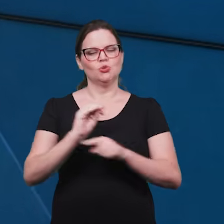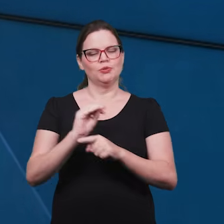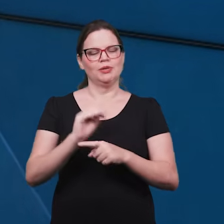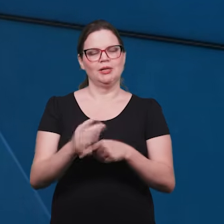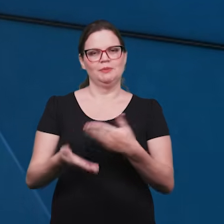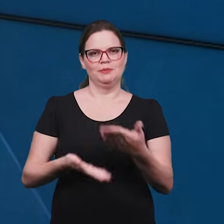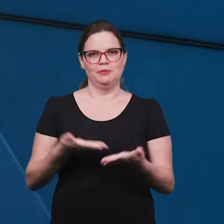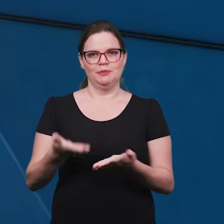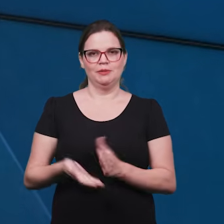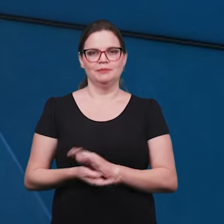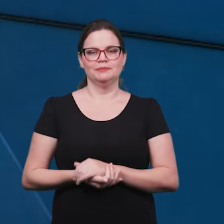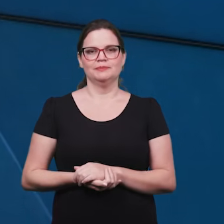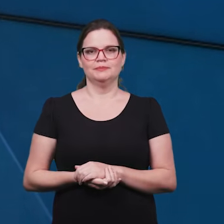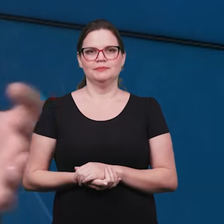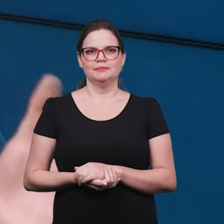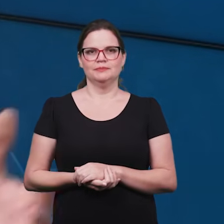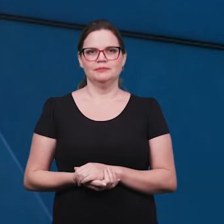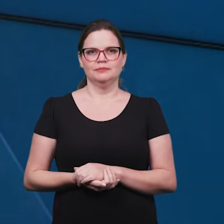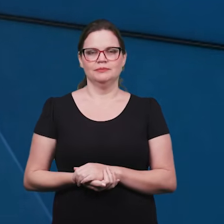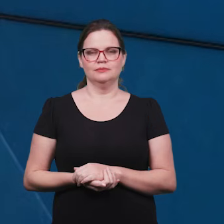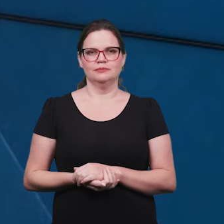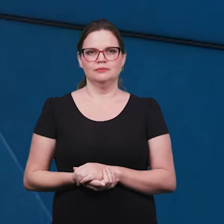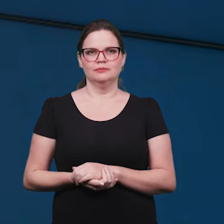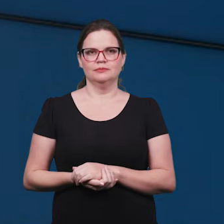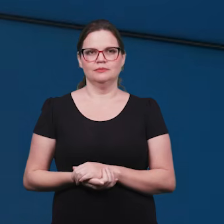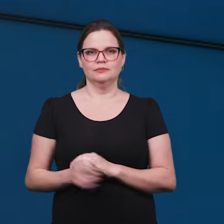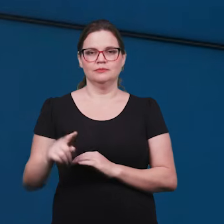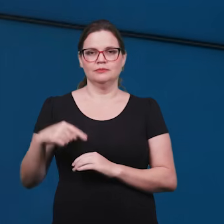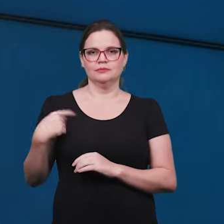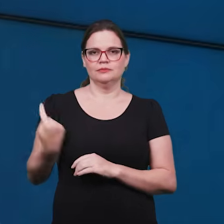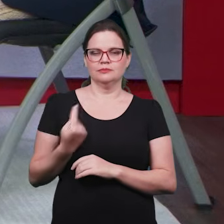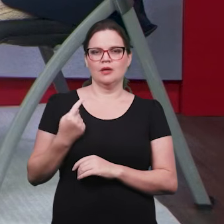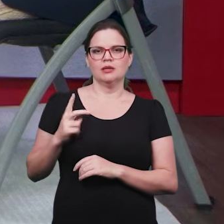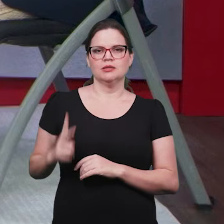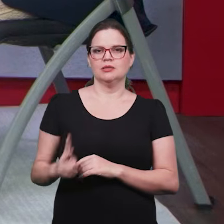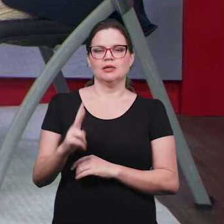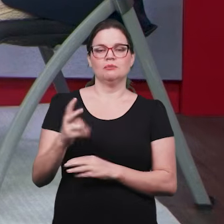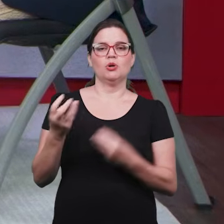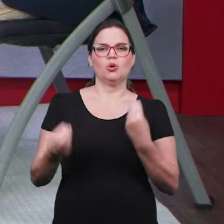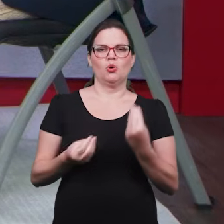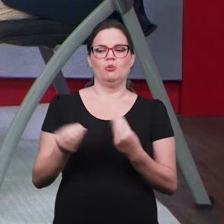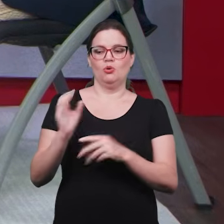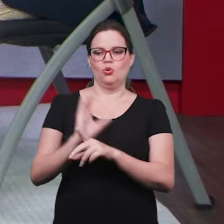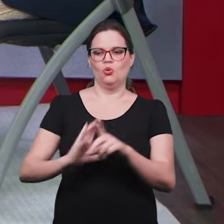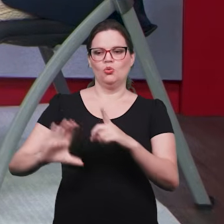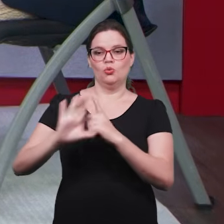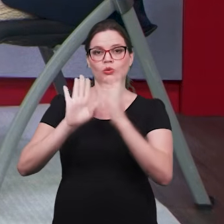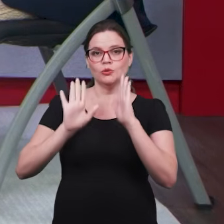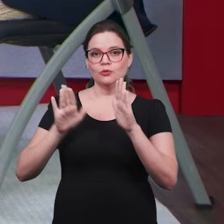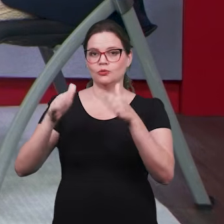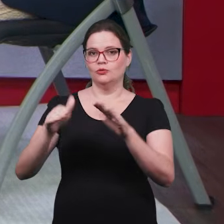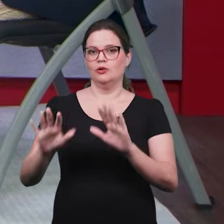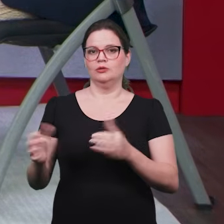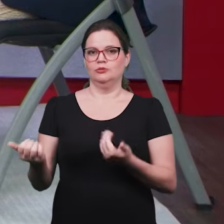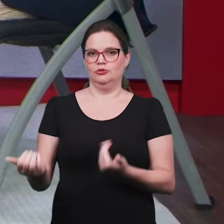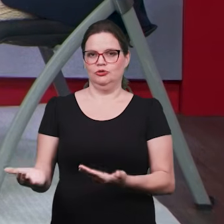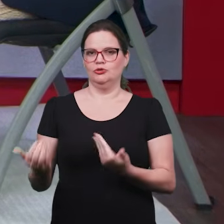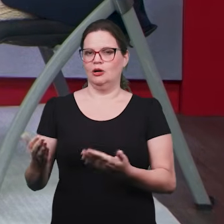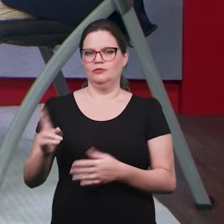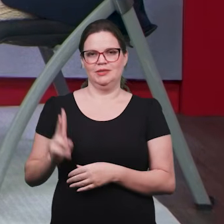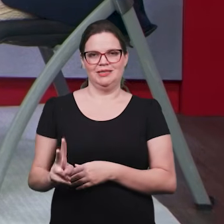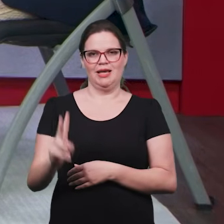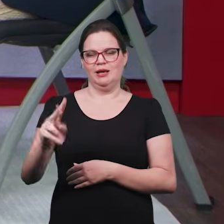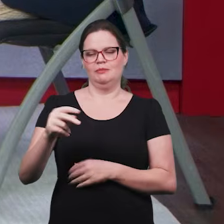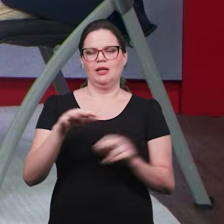есть отдельное служение для молодежи Nós посреди temos- недели. nós temos um culto separado somente para os